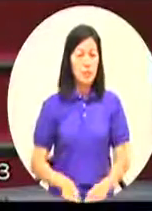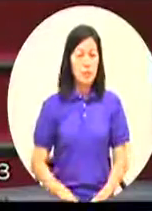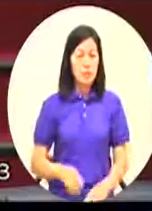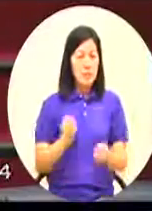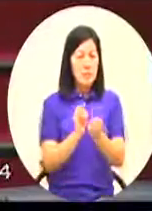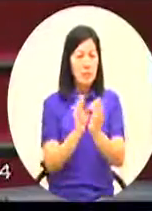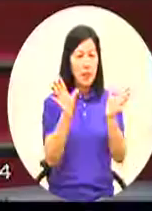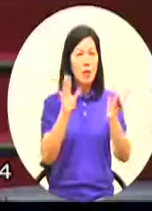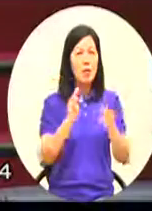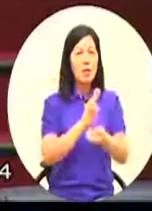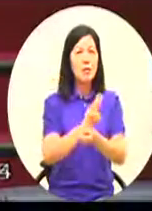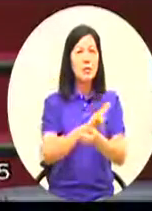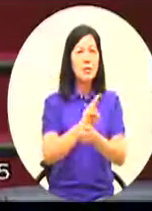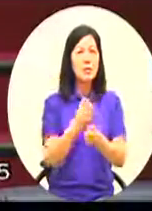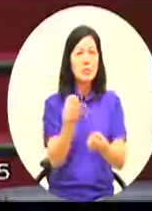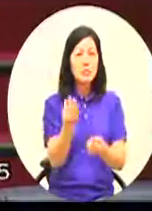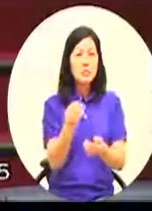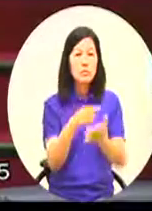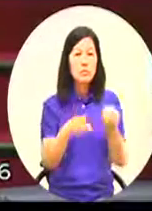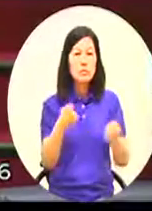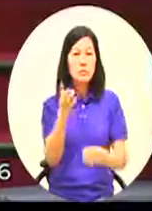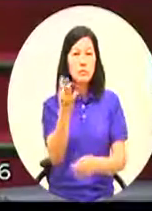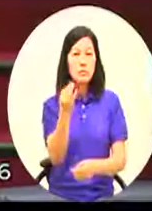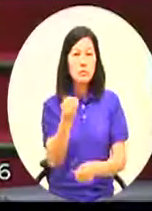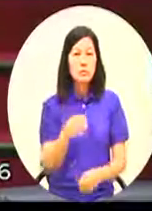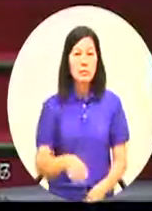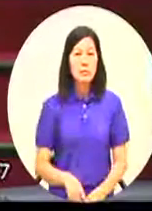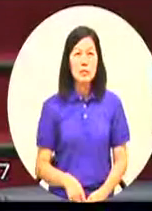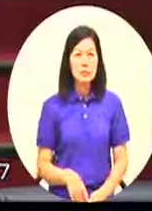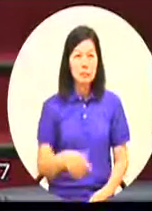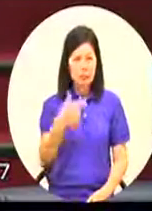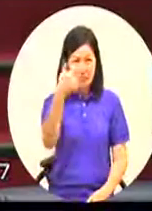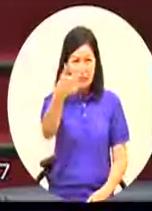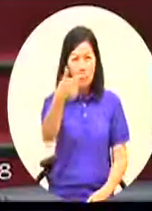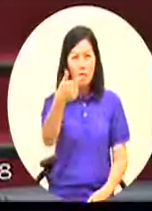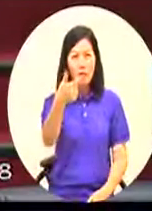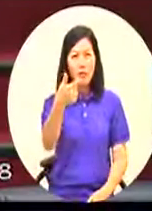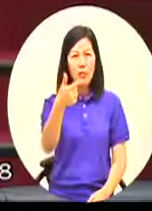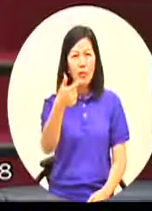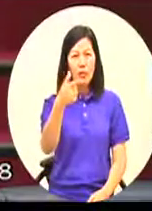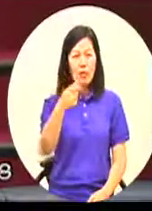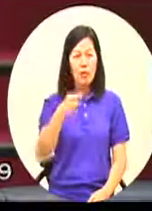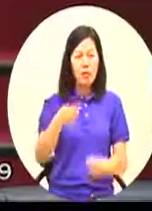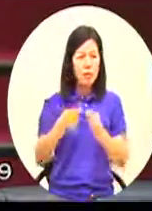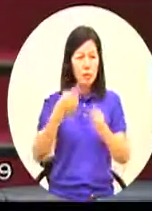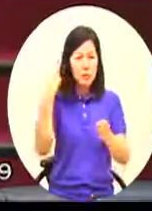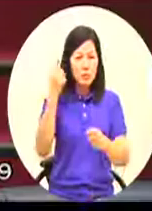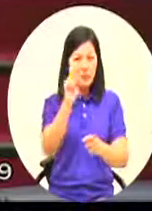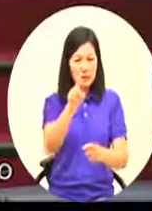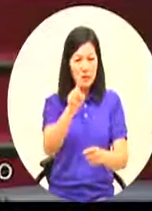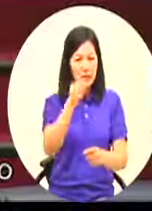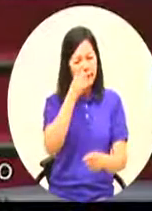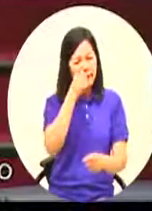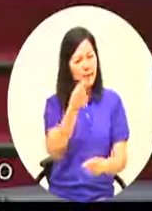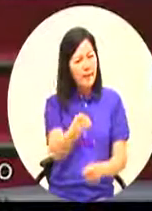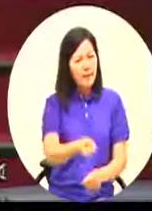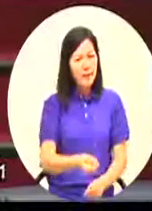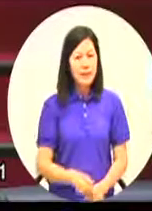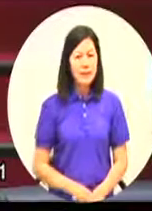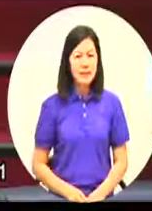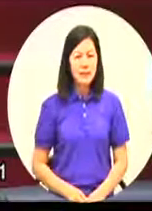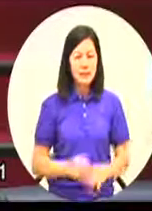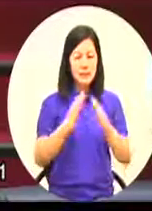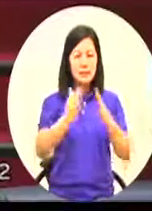林几件？今年6件，去年就1件。市